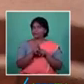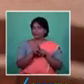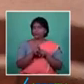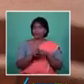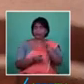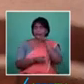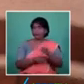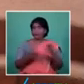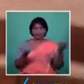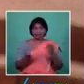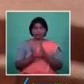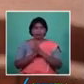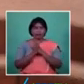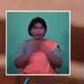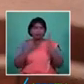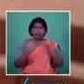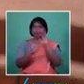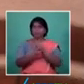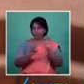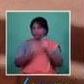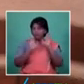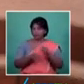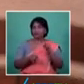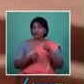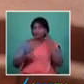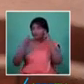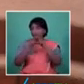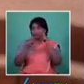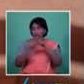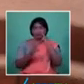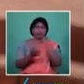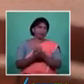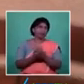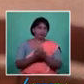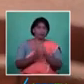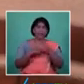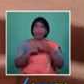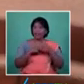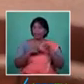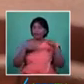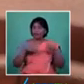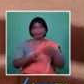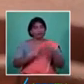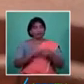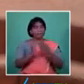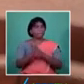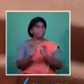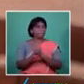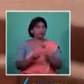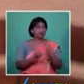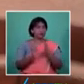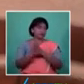සත්‍ය නොවන ප්‍රවෘත්ති ඕන තරම් පළ වෙනවා නමුත් මේවා එල්ලි එල්ලි ගියාම අමාරුයි හේතුව තමයි අද අපේ රටේ මාධ්‍ය ගත්තොත්